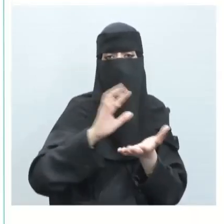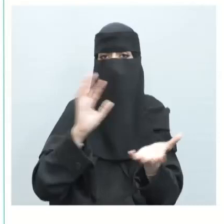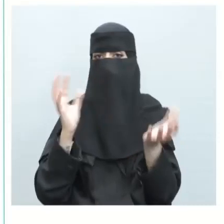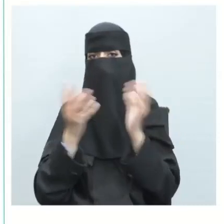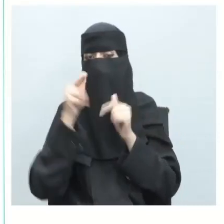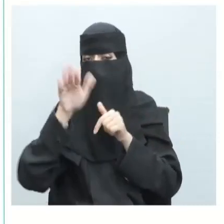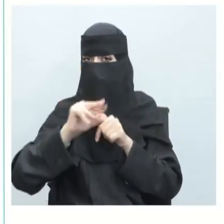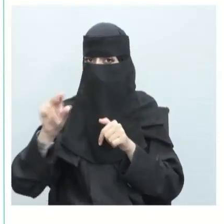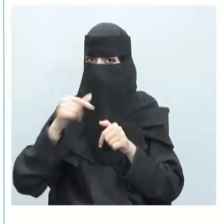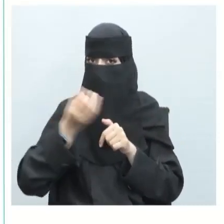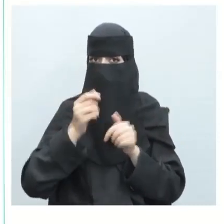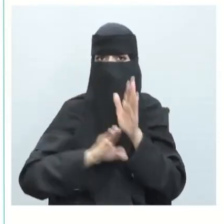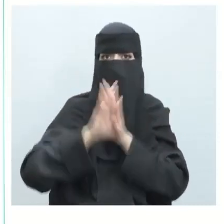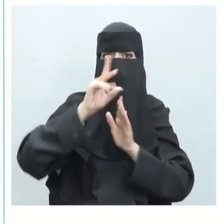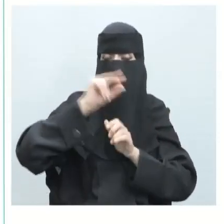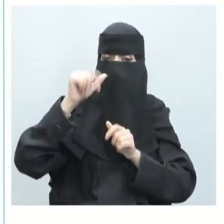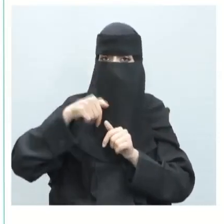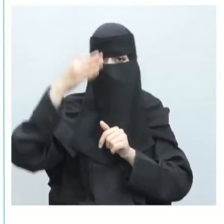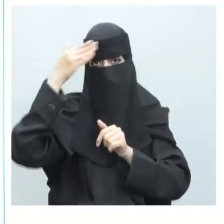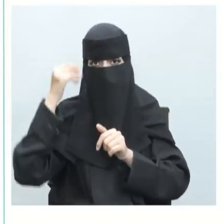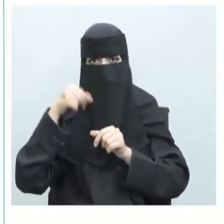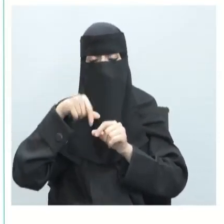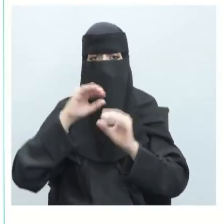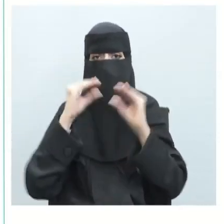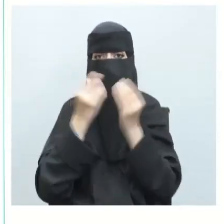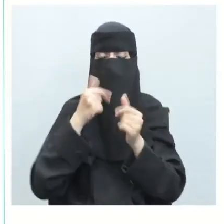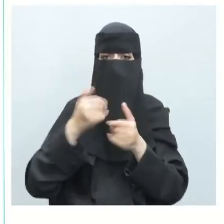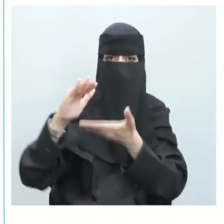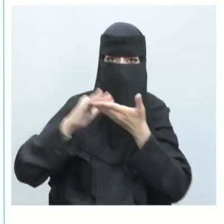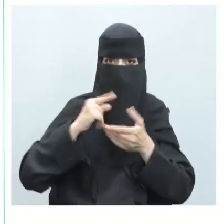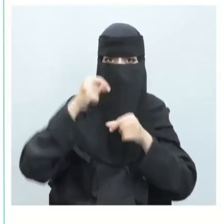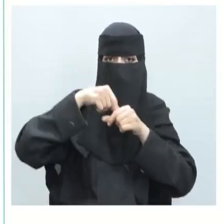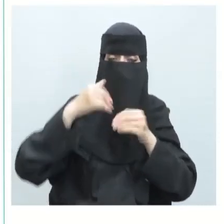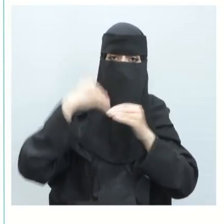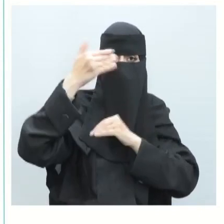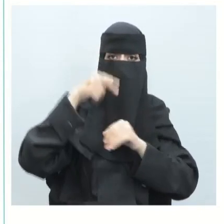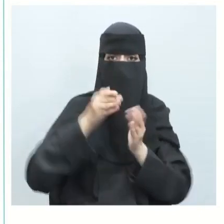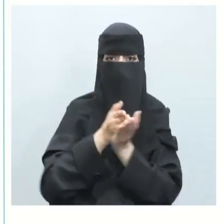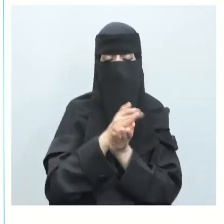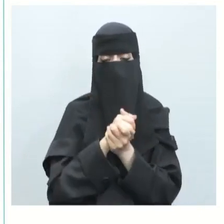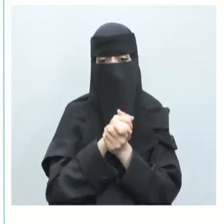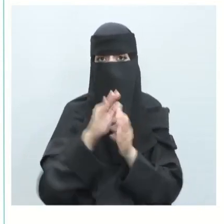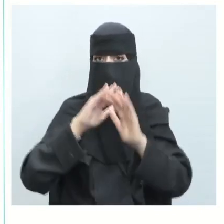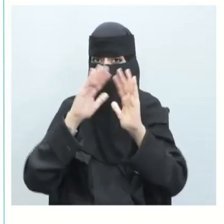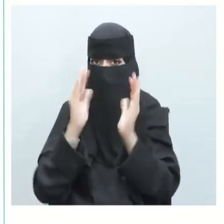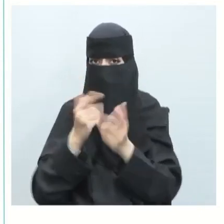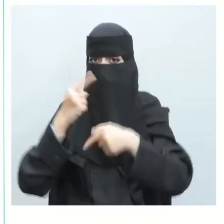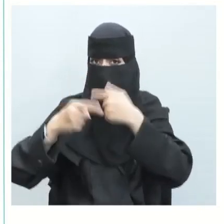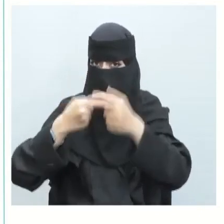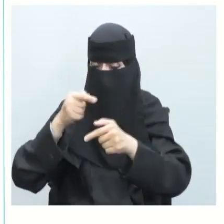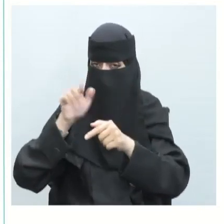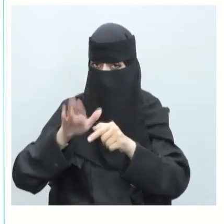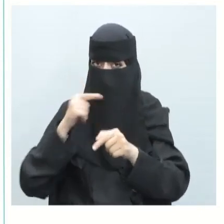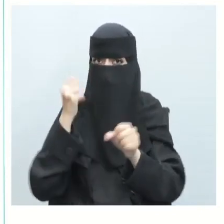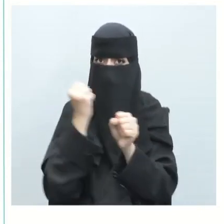ولذلك كما ذكرنا التطور ايضا في علم الاداره ساهم بدرجه كبيره في هذا المجال اذا كل ما كان هنالك